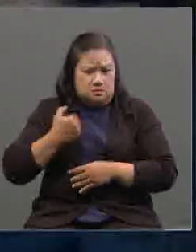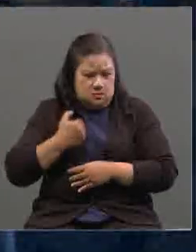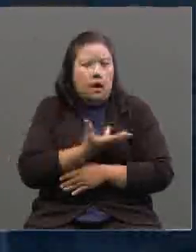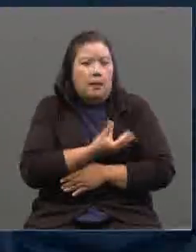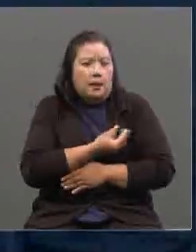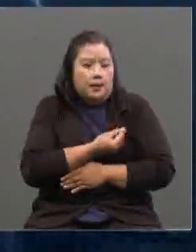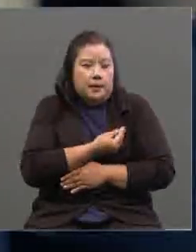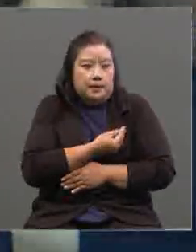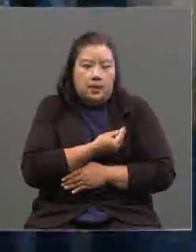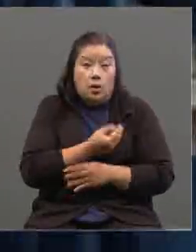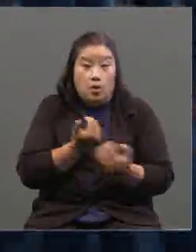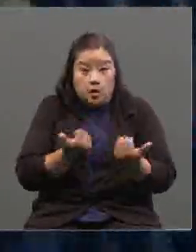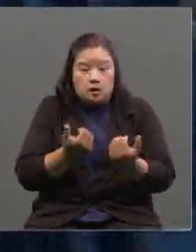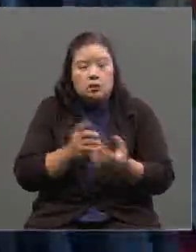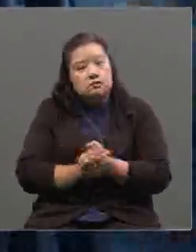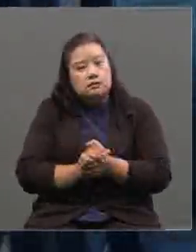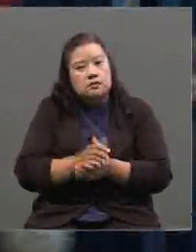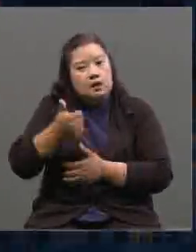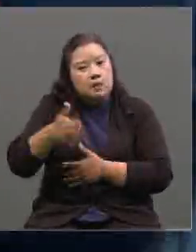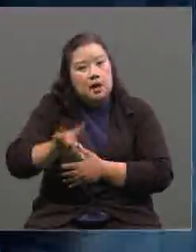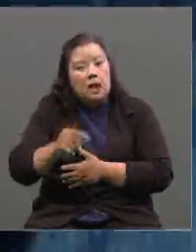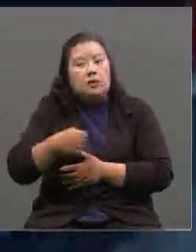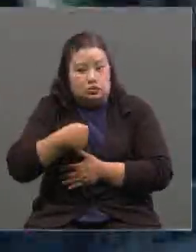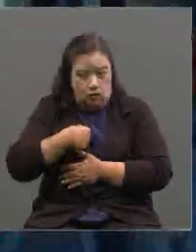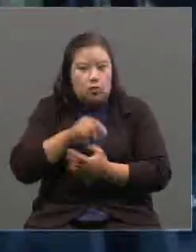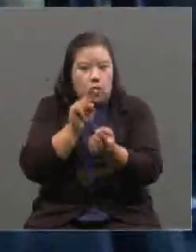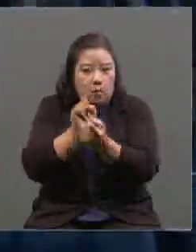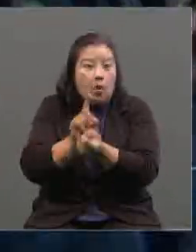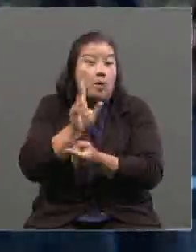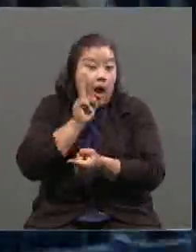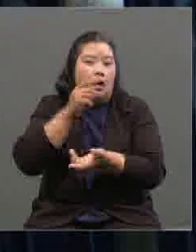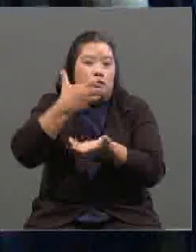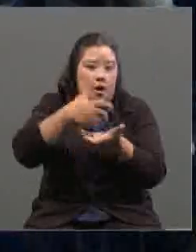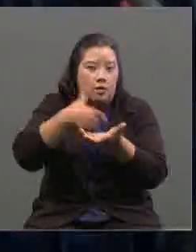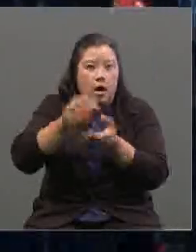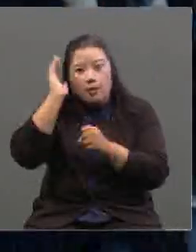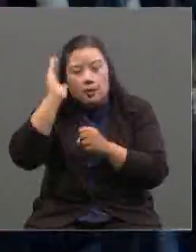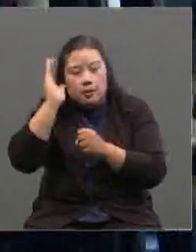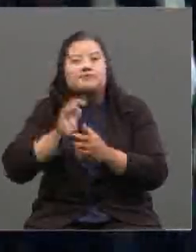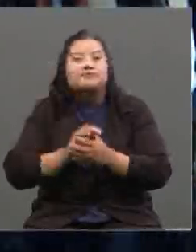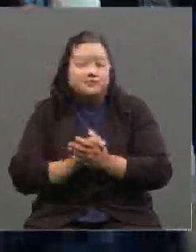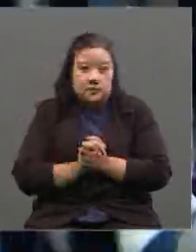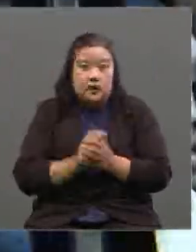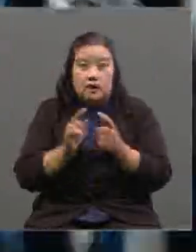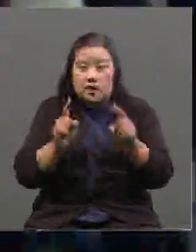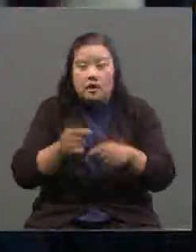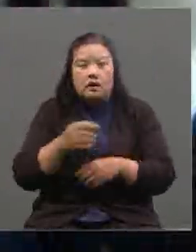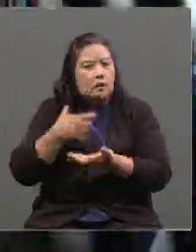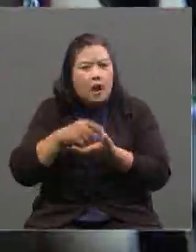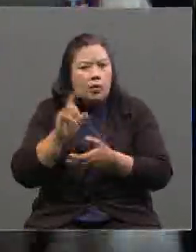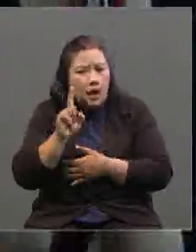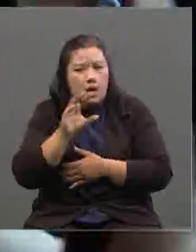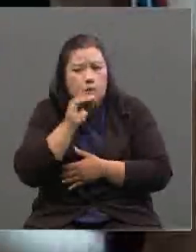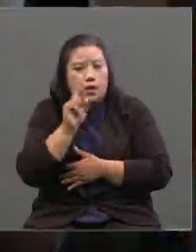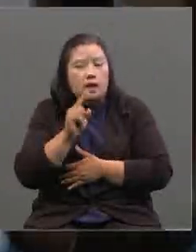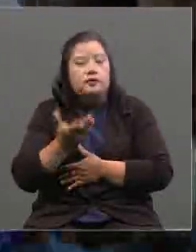าผลวันนี้จะออกมาเป็นอย่างไรก็จะแถลงข่าวต่อสื่อมวลชนและกลุ่มคนที่มารอให้รับทราบเราฟังเสียงบางช่วงบางตอนของนาย